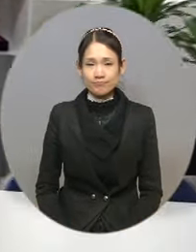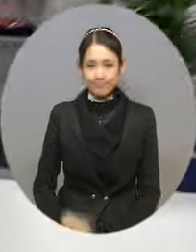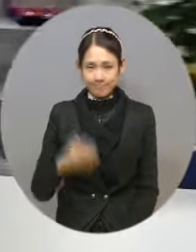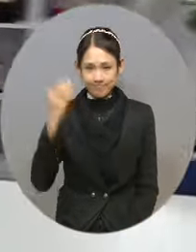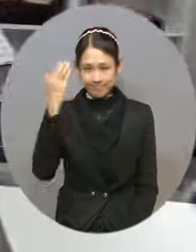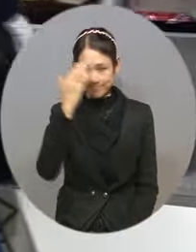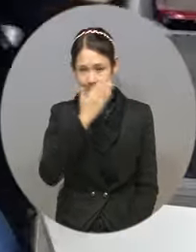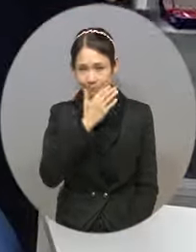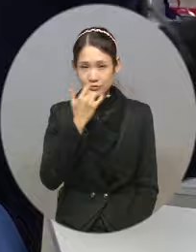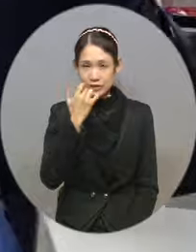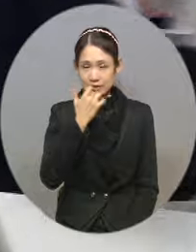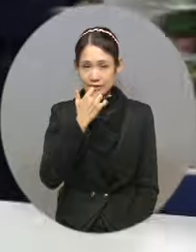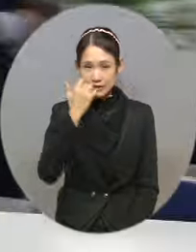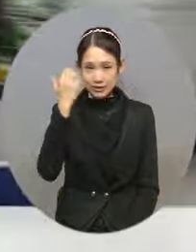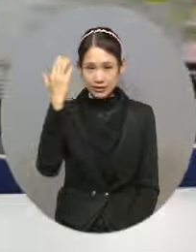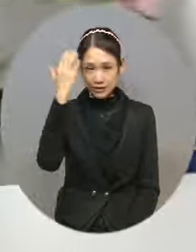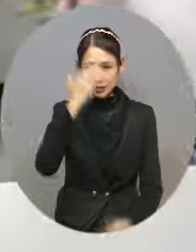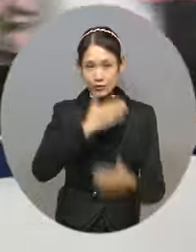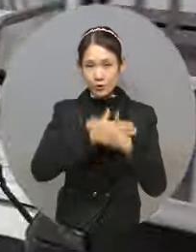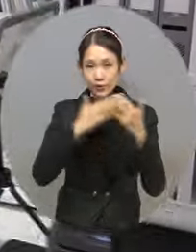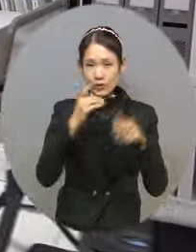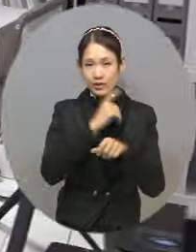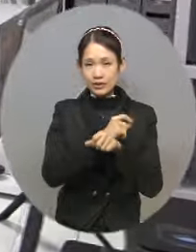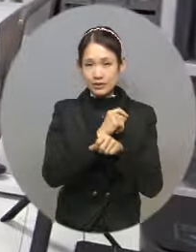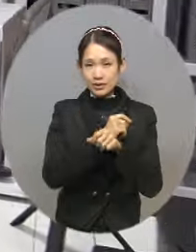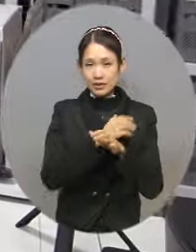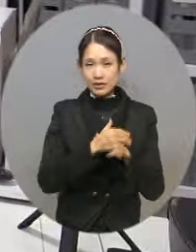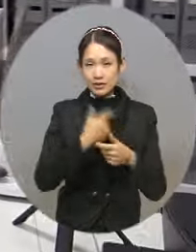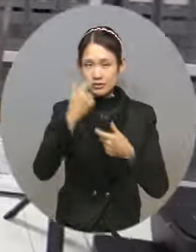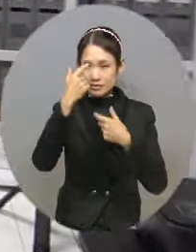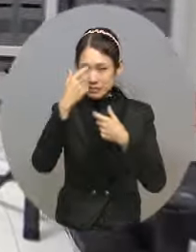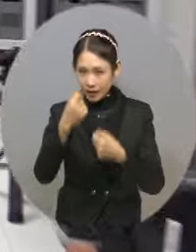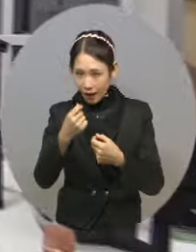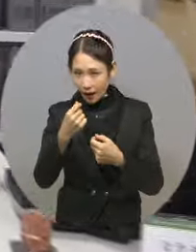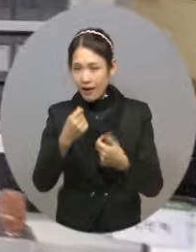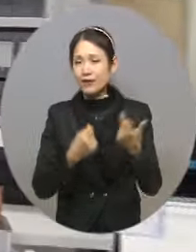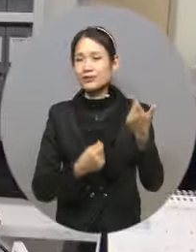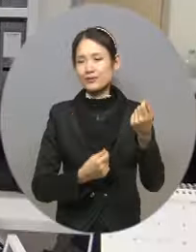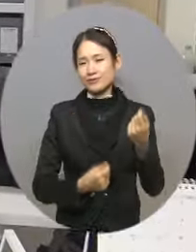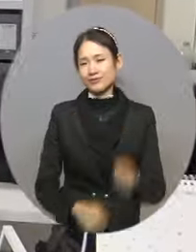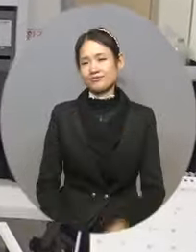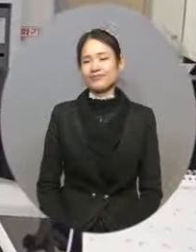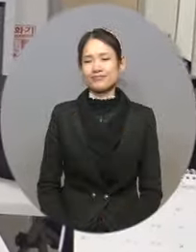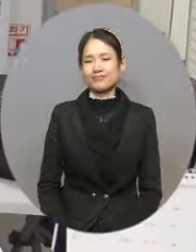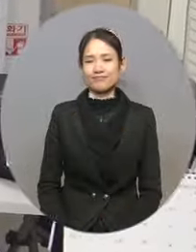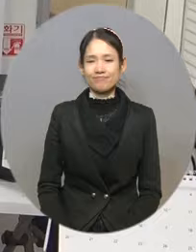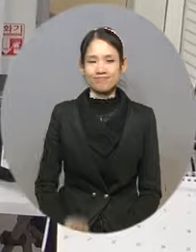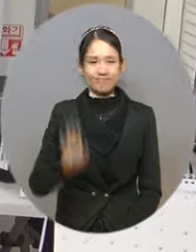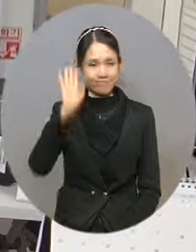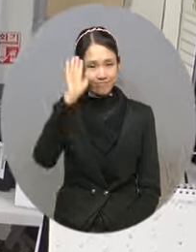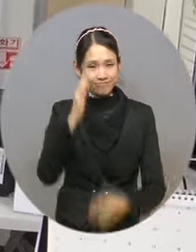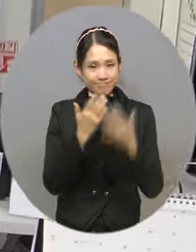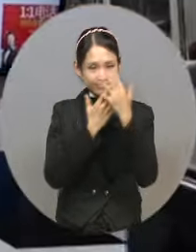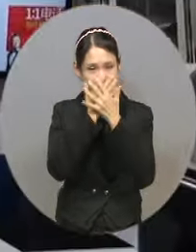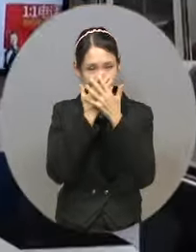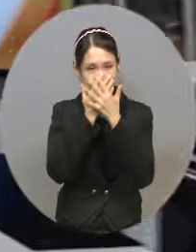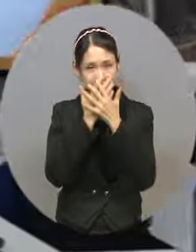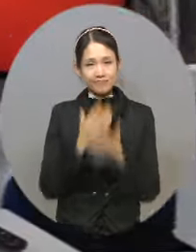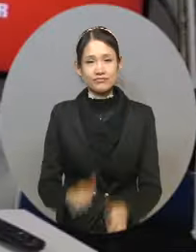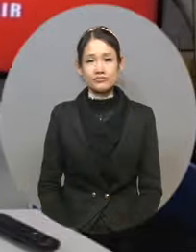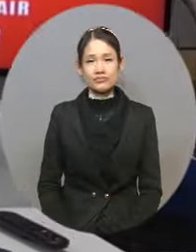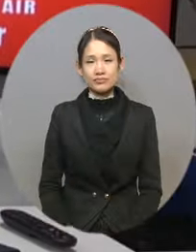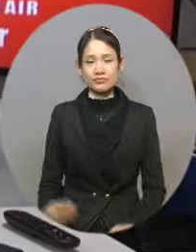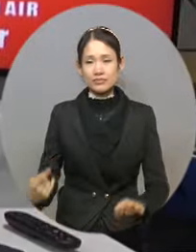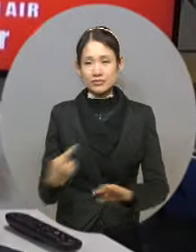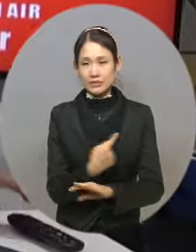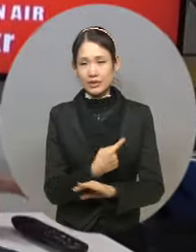깔끔한 화이트 톤의 정돈된 사무실이 딱 민재 씨 같습니다. 앞이 잘 보이지 않으면